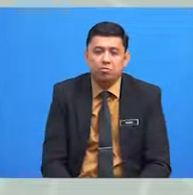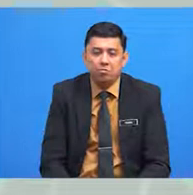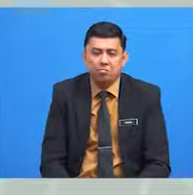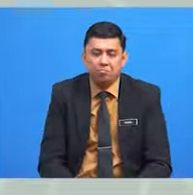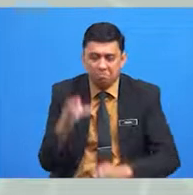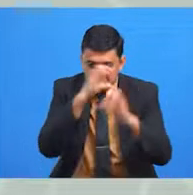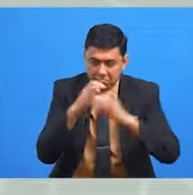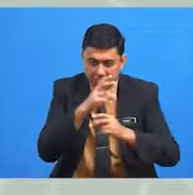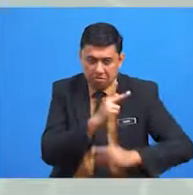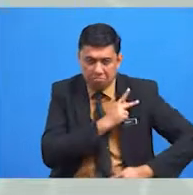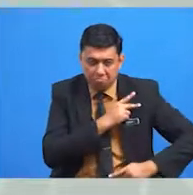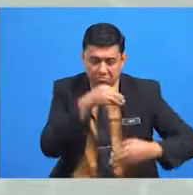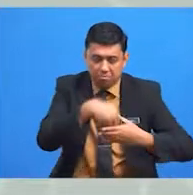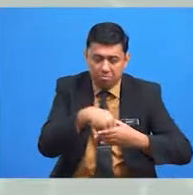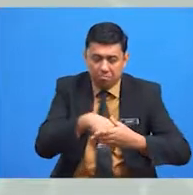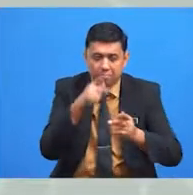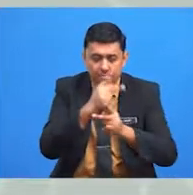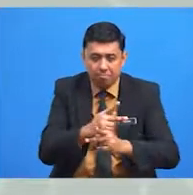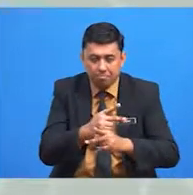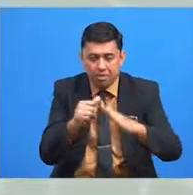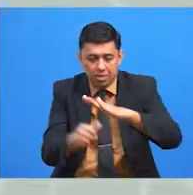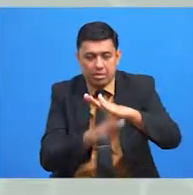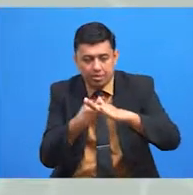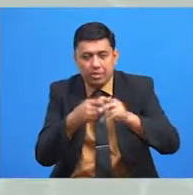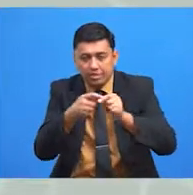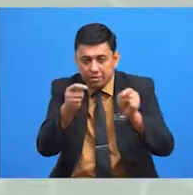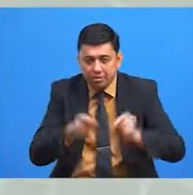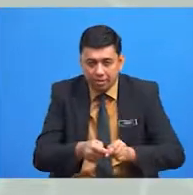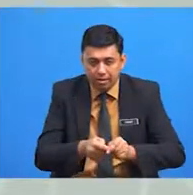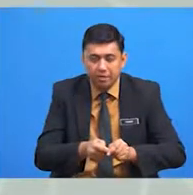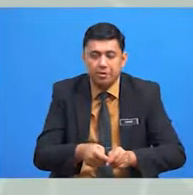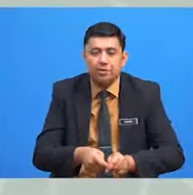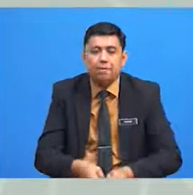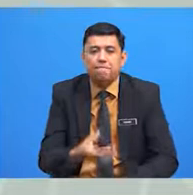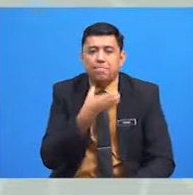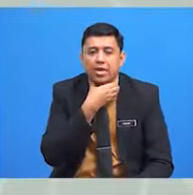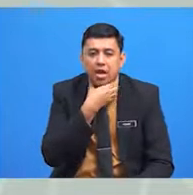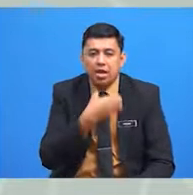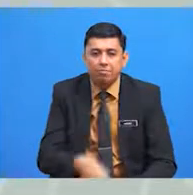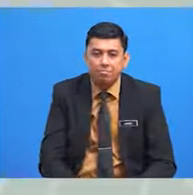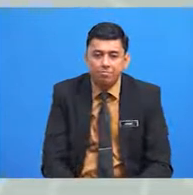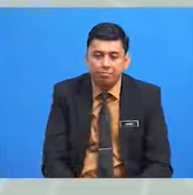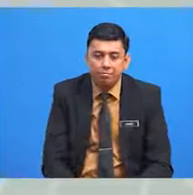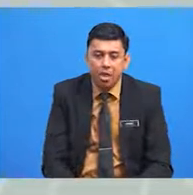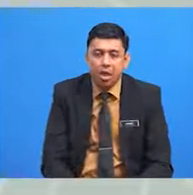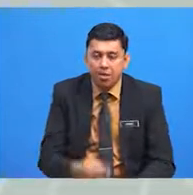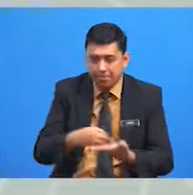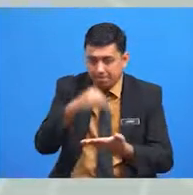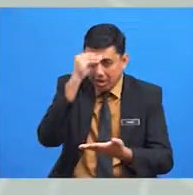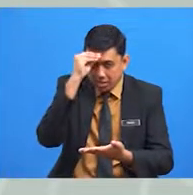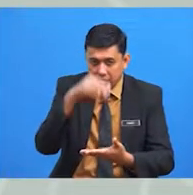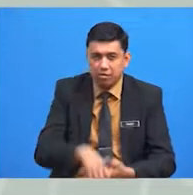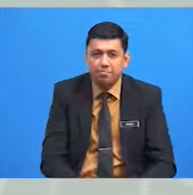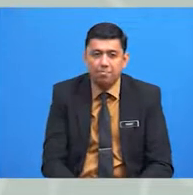Perkhidmatan Awam Persekutuan Tanah Melayu dan ditempatkan di Negeri Perak. Di sini beliau mempelajari